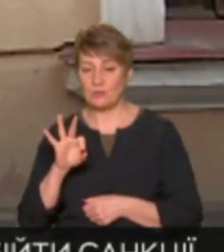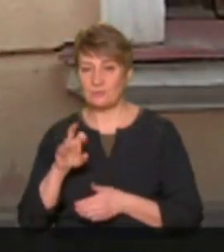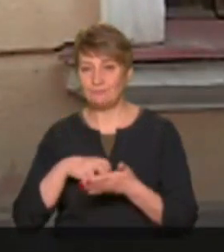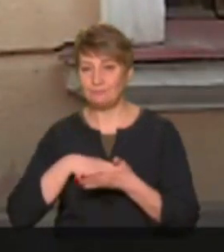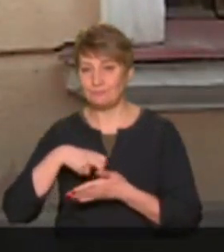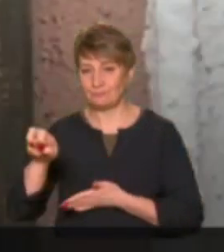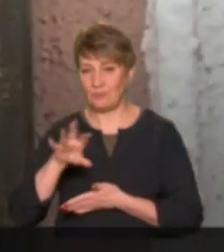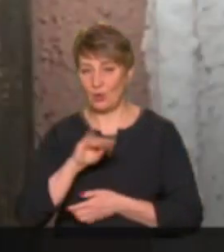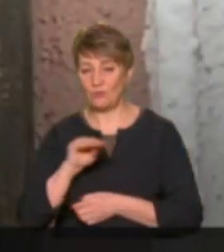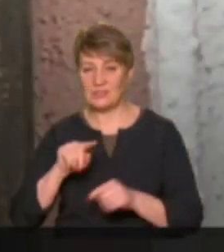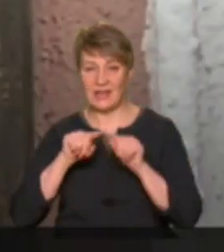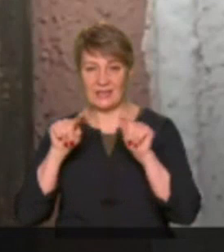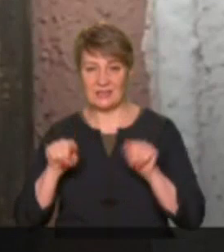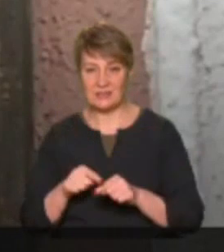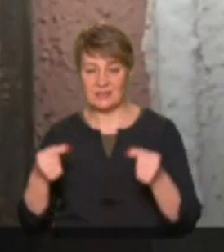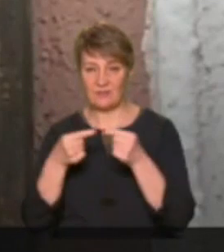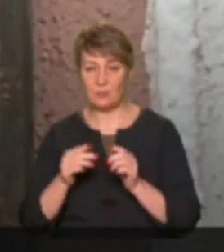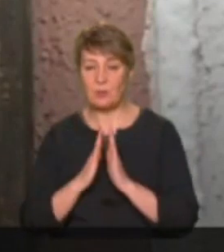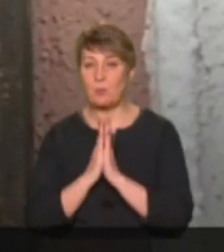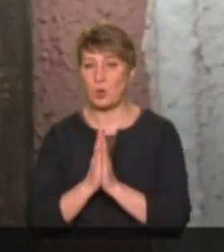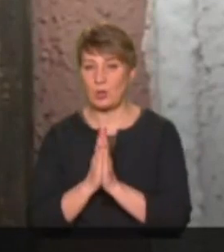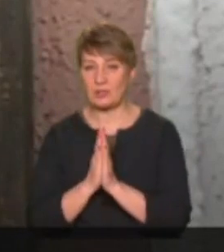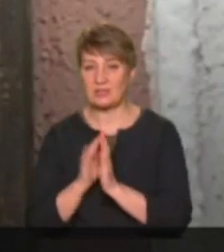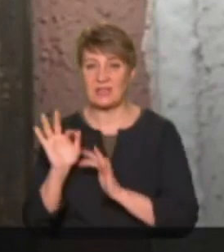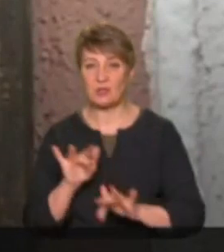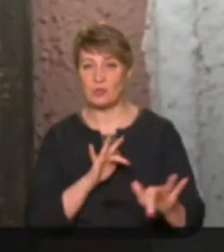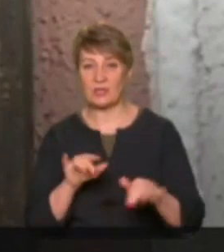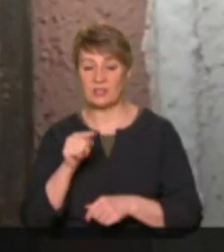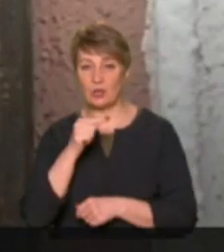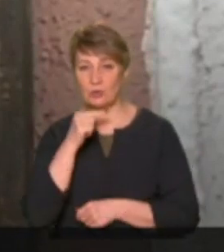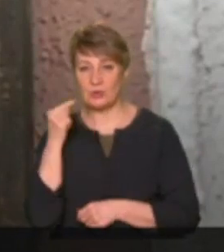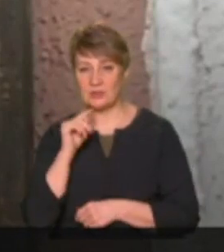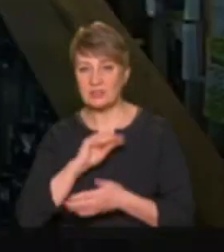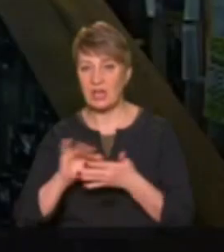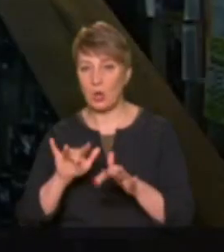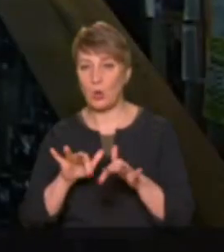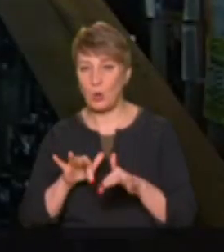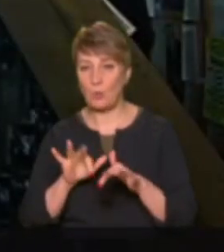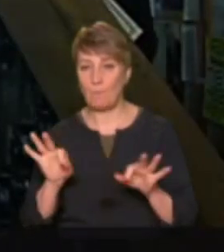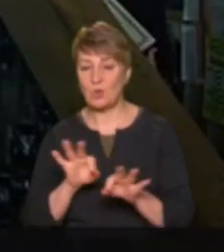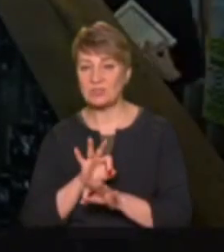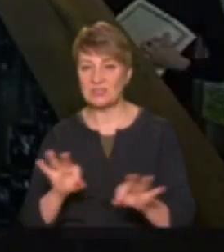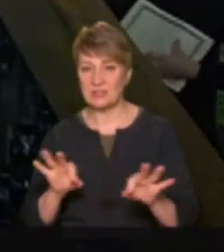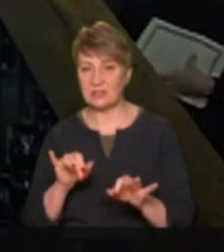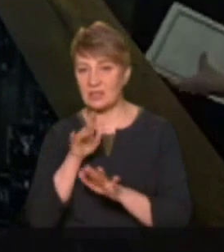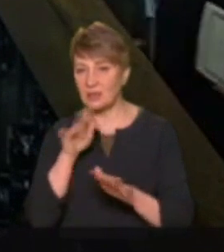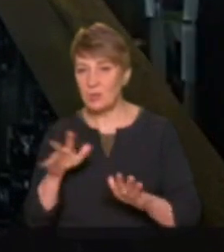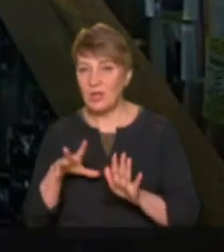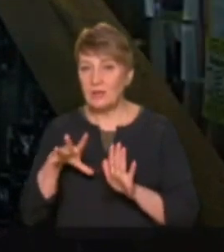Національної музичної академії із відповідним проханням. Діяльність російського композитора Петра Чайковського не була пов'язана